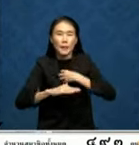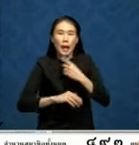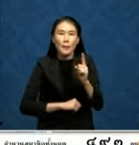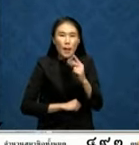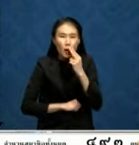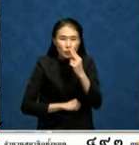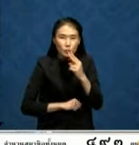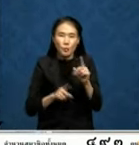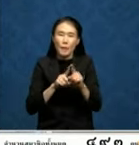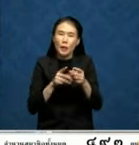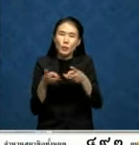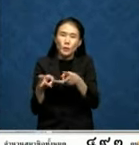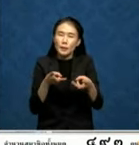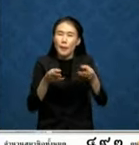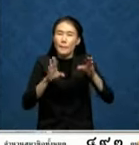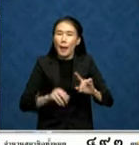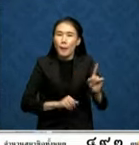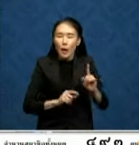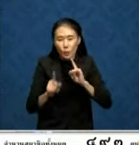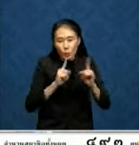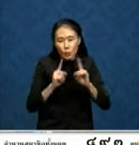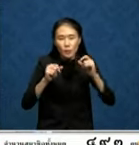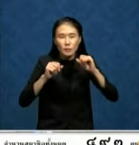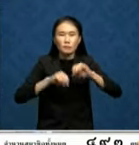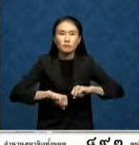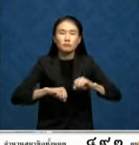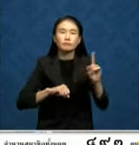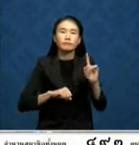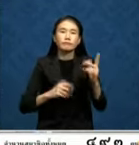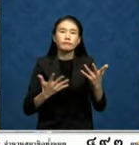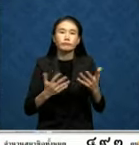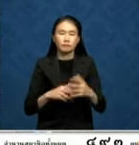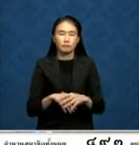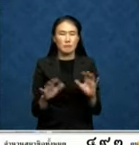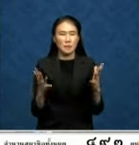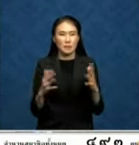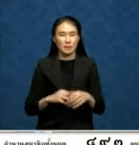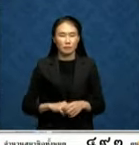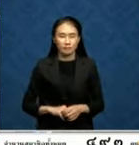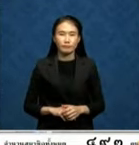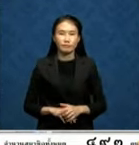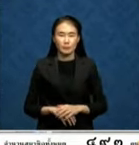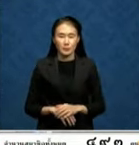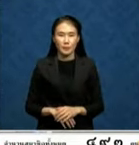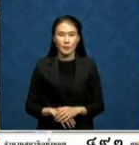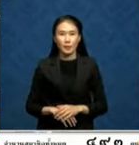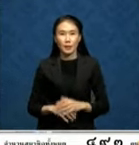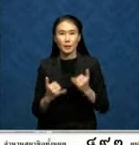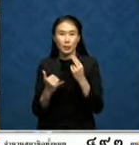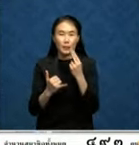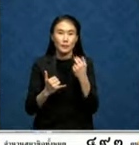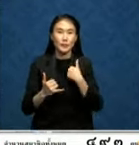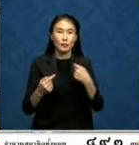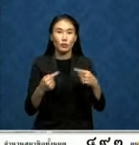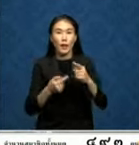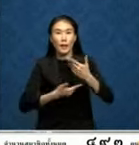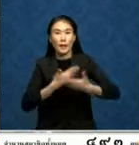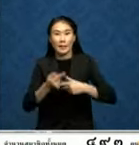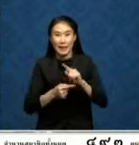ซล่ารูฟท็อปเนี่ยตกลงจะติดยังไงครับผลิตภัณฑ์ที่มีอยู่ในตลาดปัจจุ